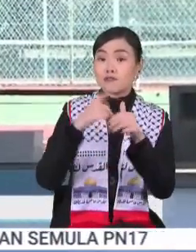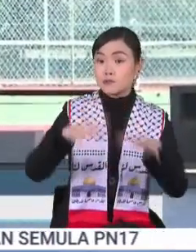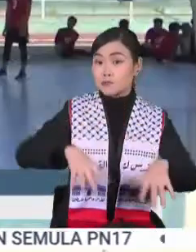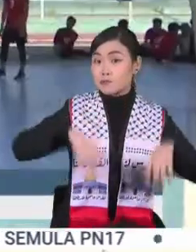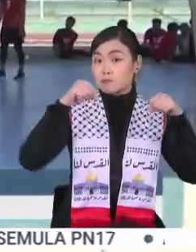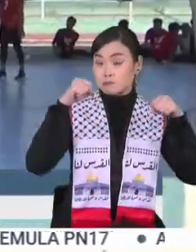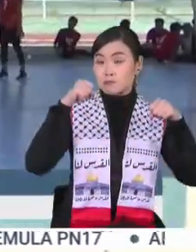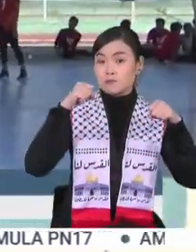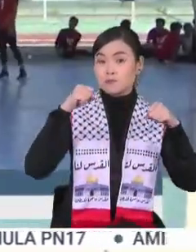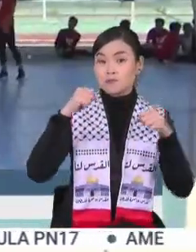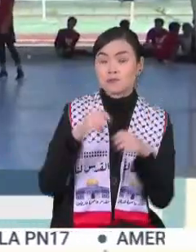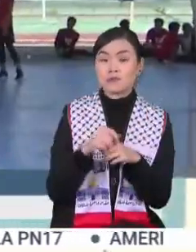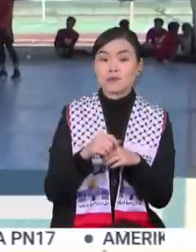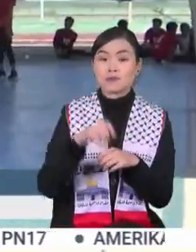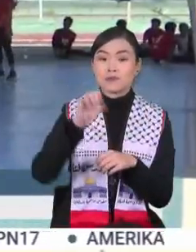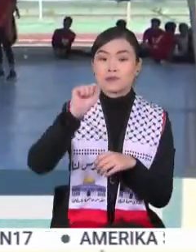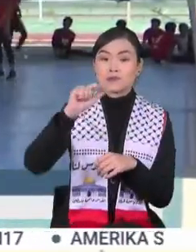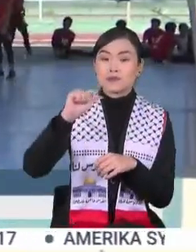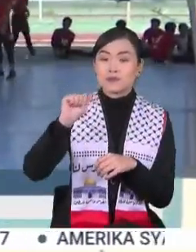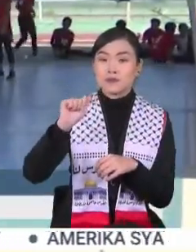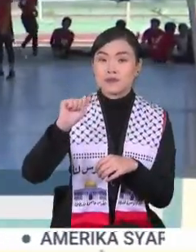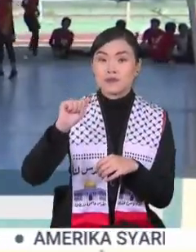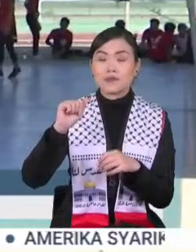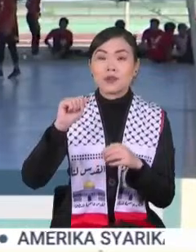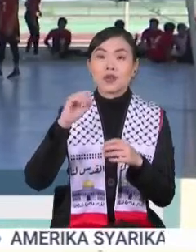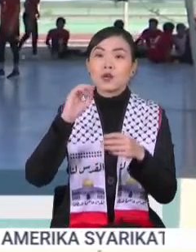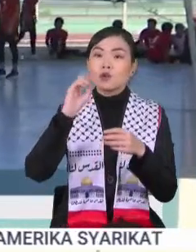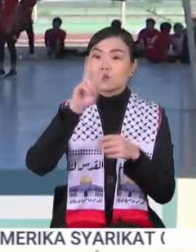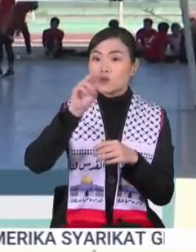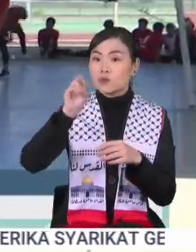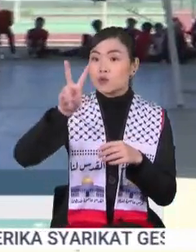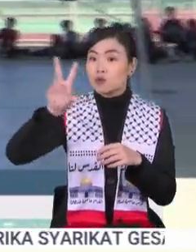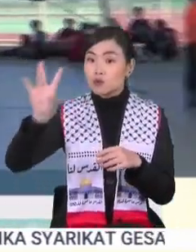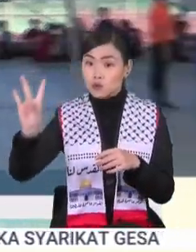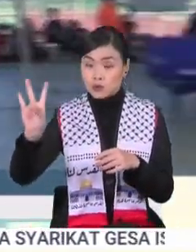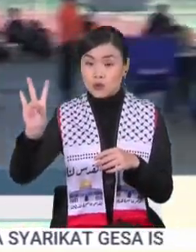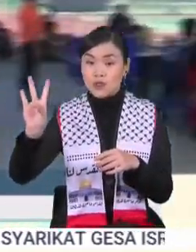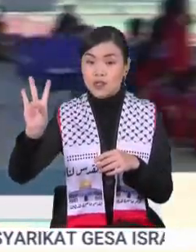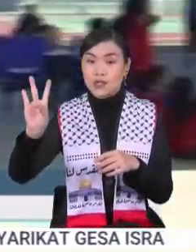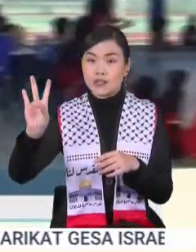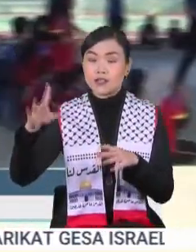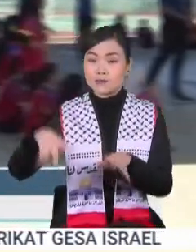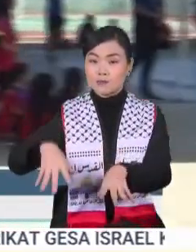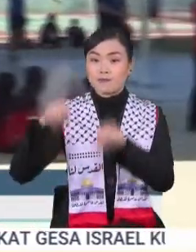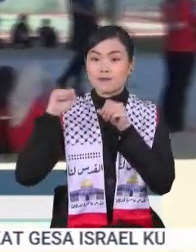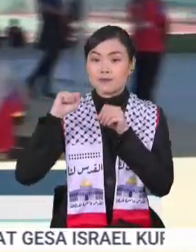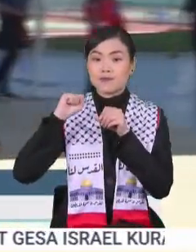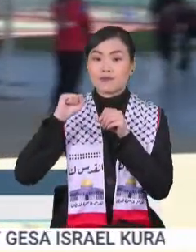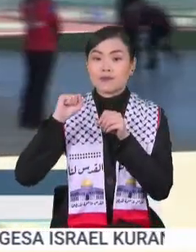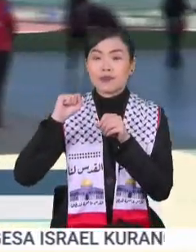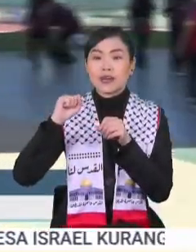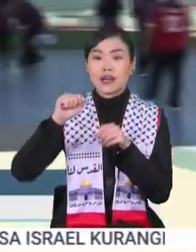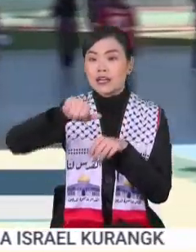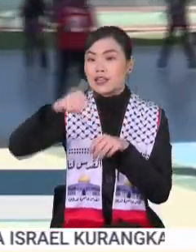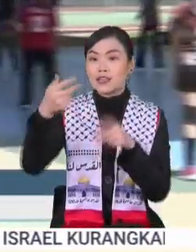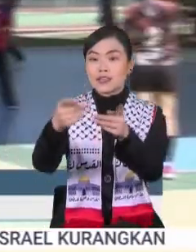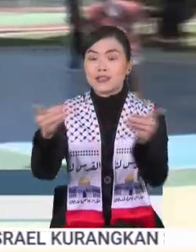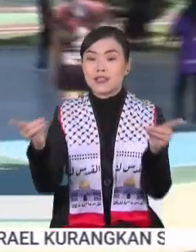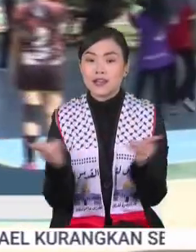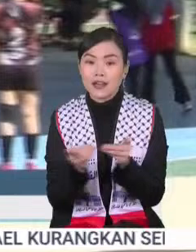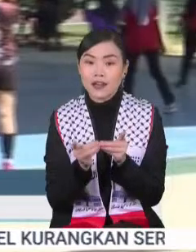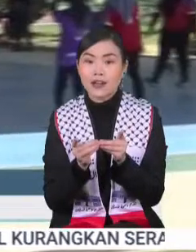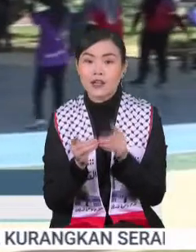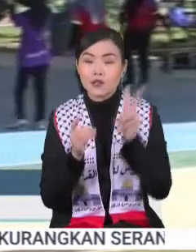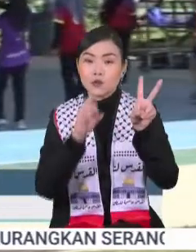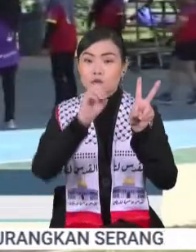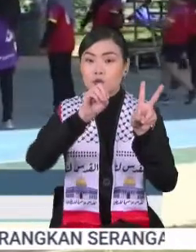berturut-turut Saga edisi ketiga pada 2007 dihostkan oleh daerah Tawau diikuti Sandakan 2009